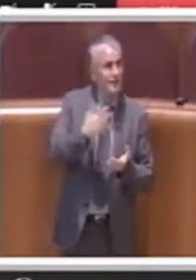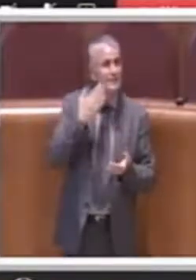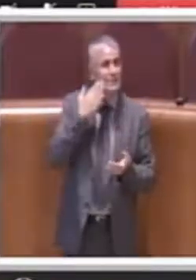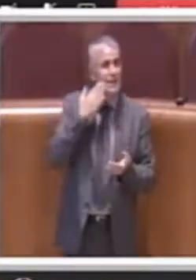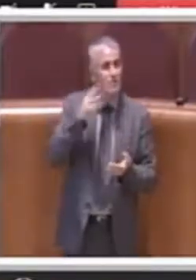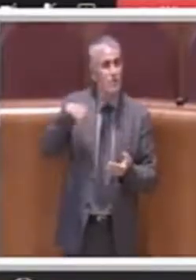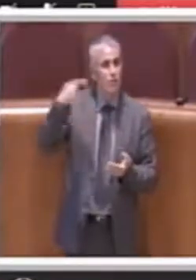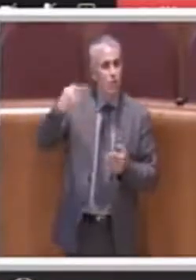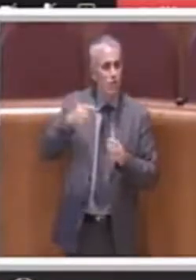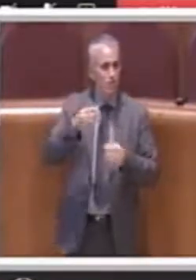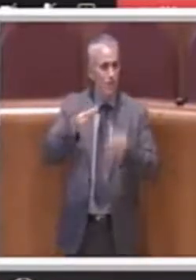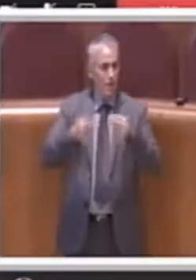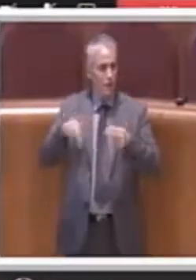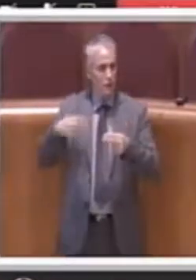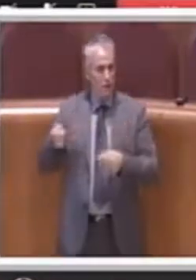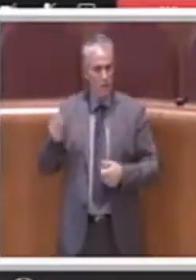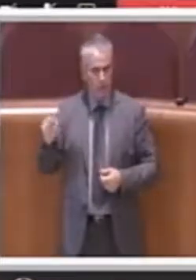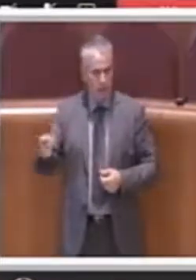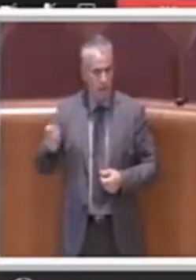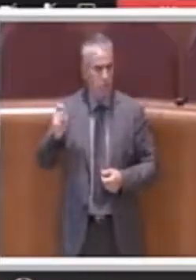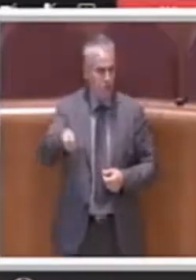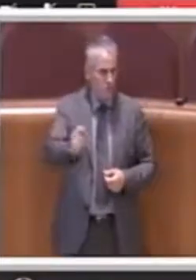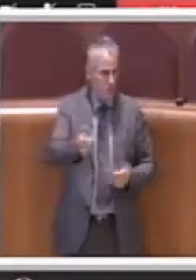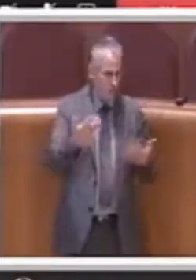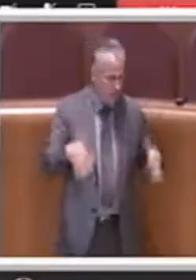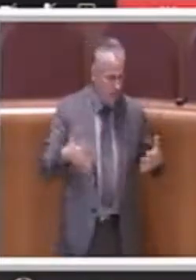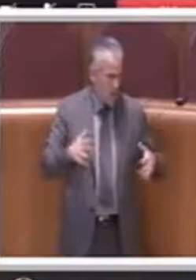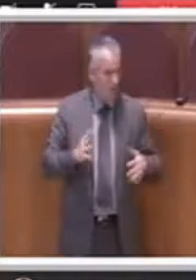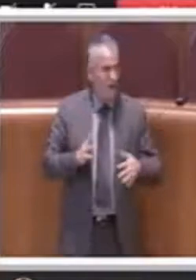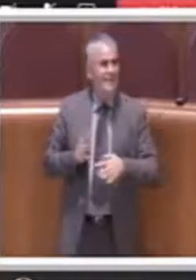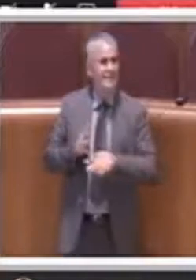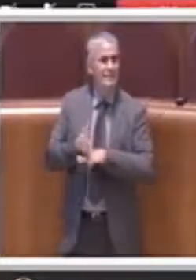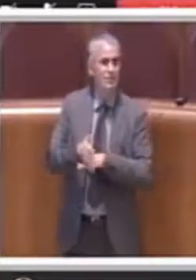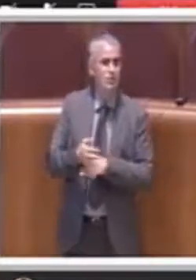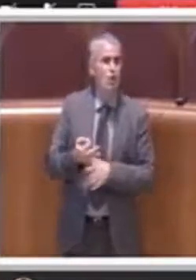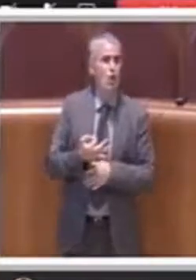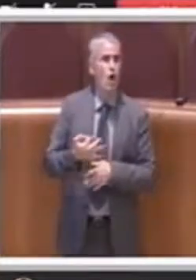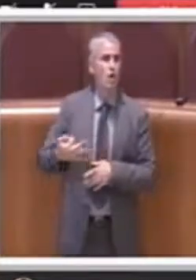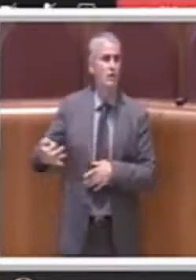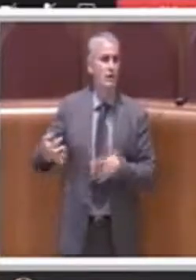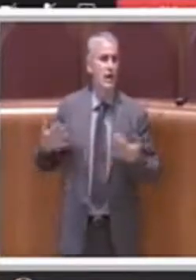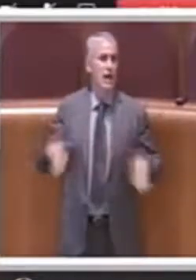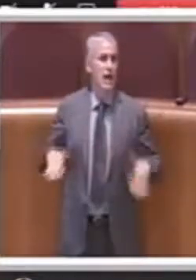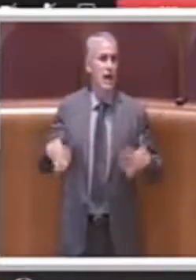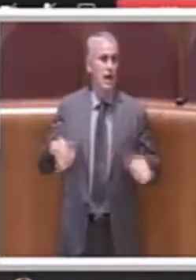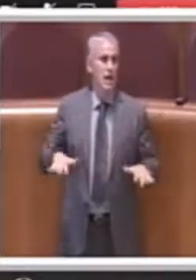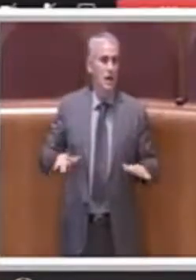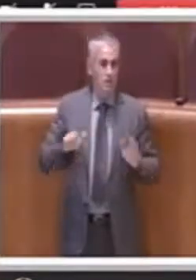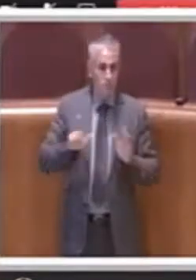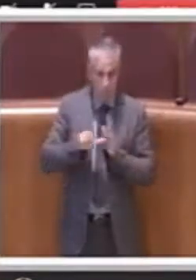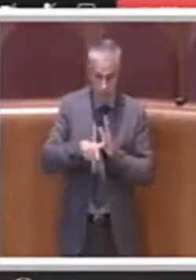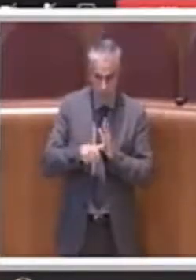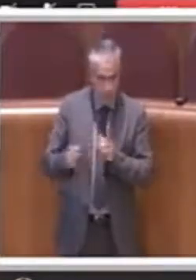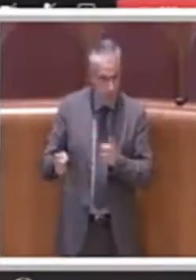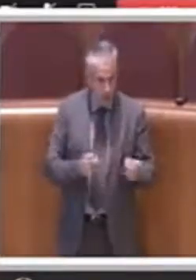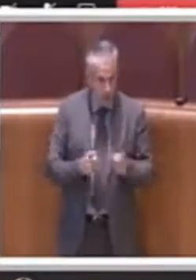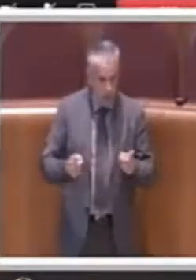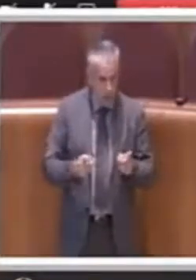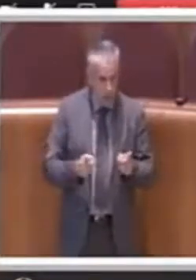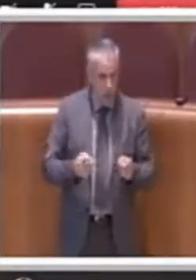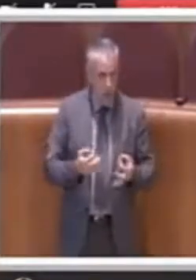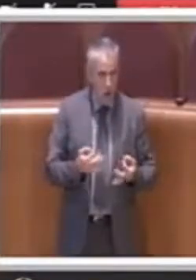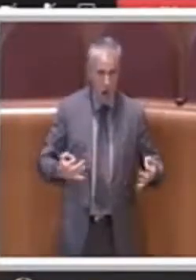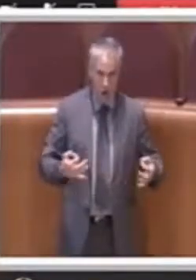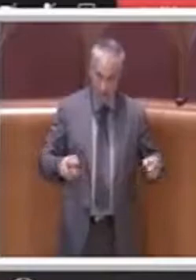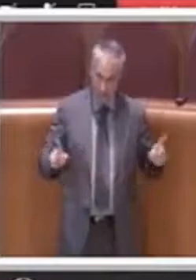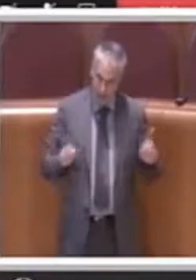conseguente pagamento, né un intervento, è un intervento di fatto ordinario, ma che visti i tempi non si può neanche definire